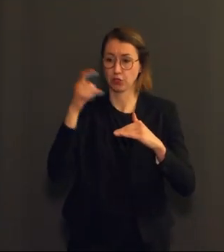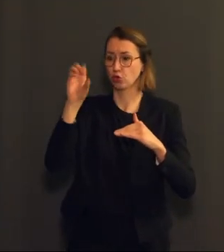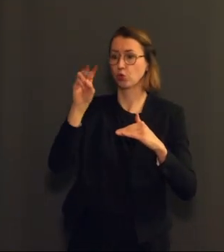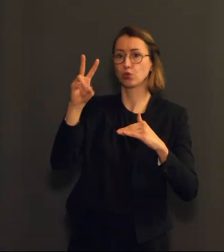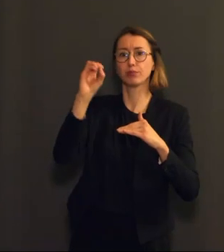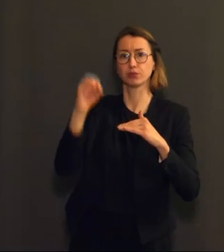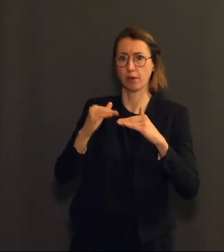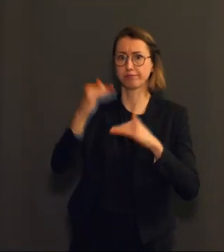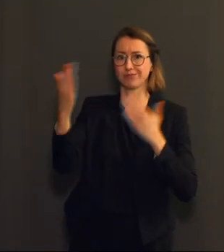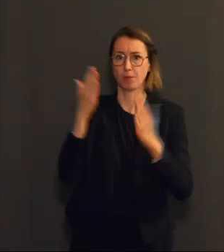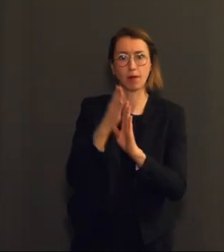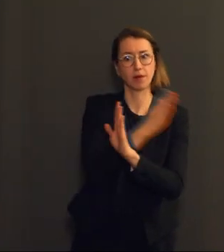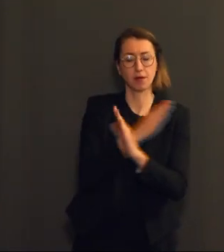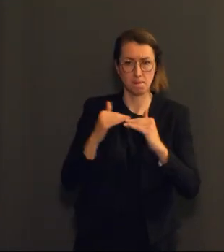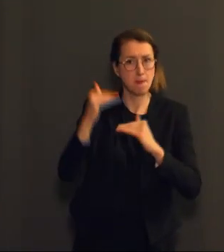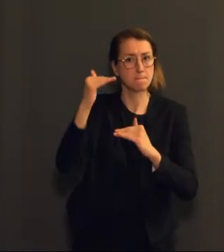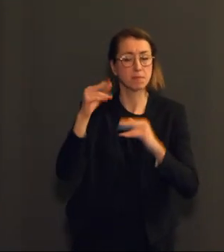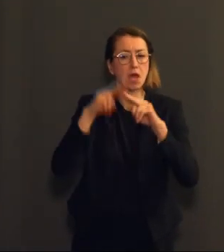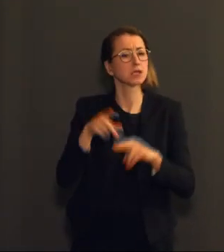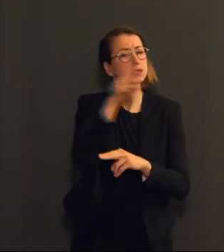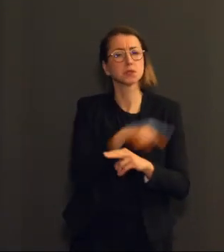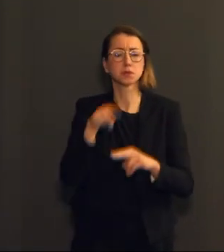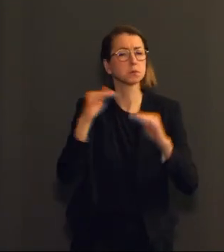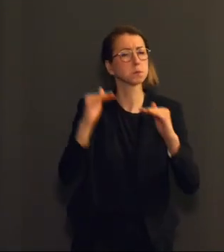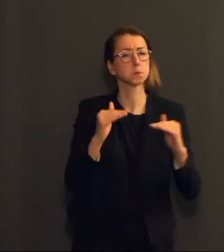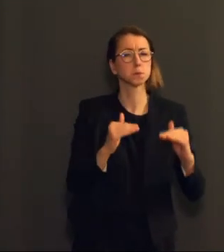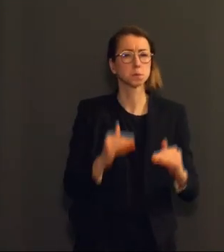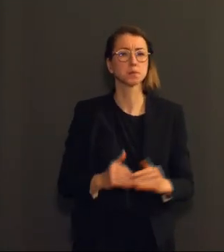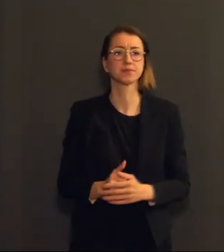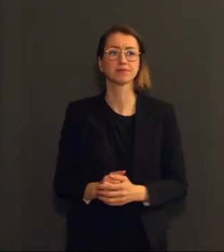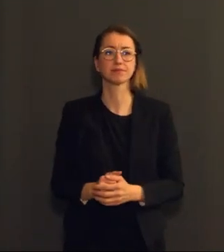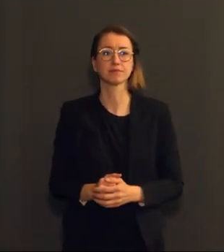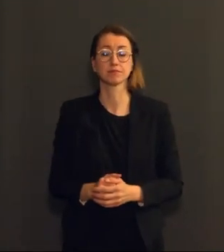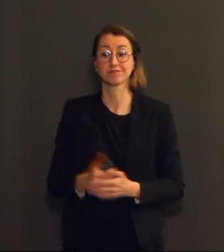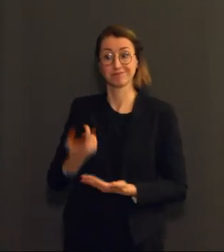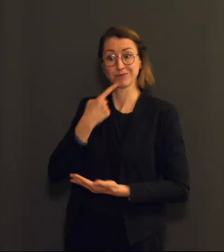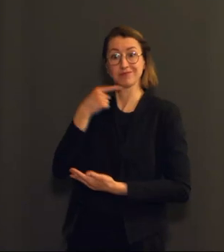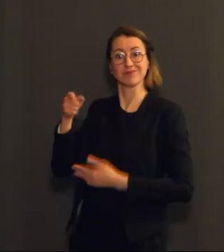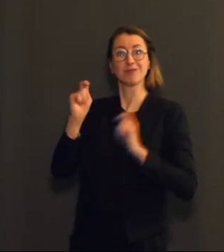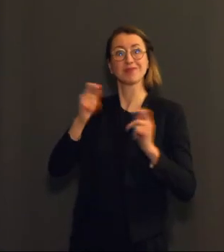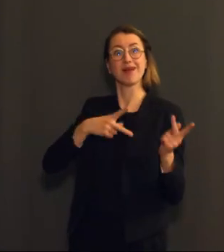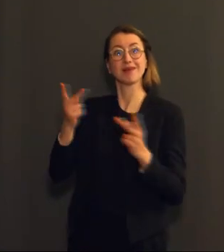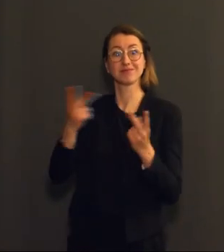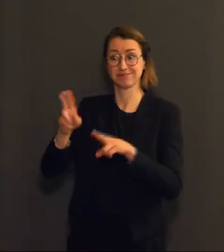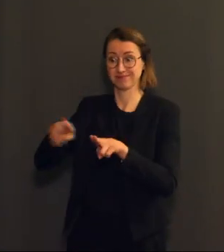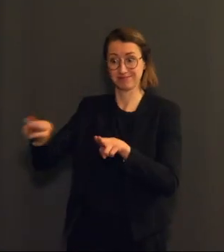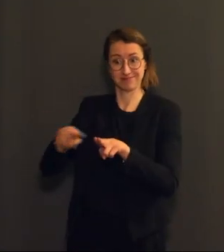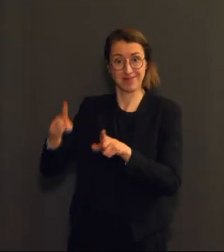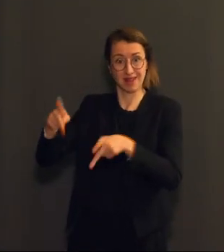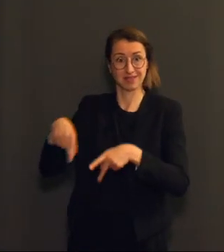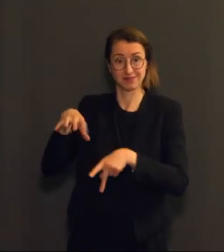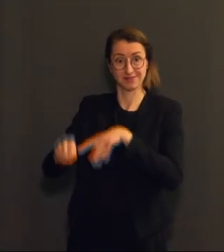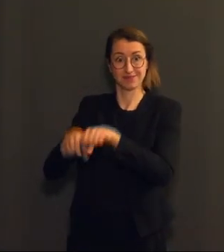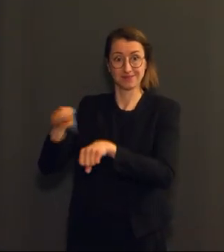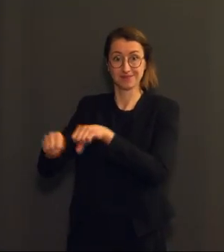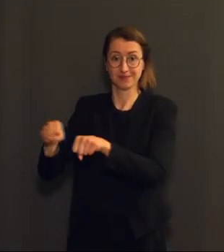Ceci nous amène, comme on l'a signalé en préambule, à un taux d'occupation des lits hospitaliers qui reste important. Actuellement,